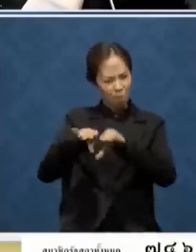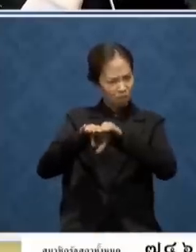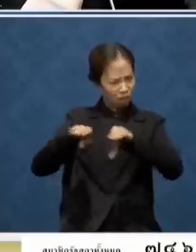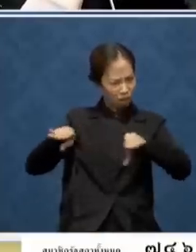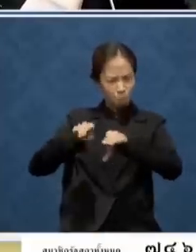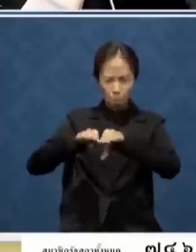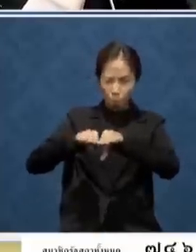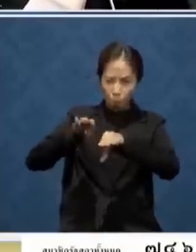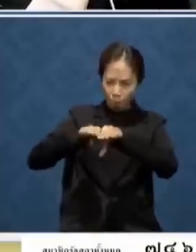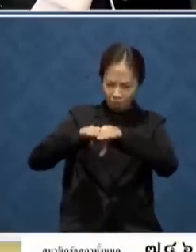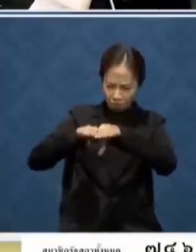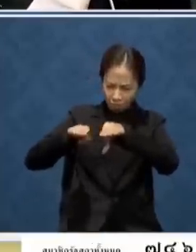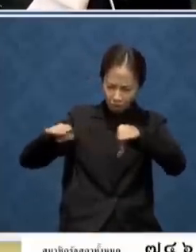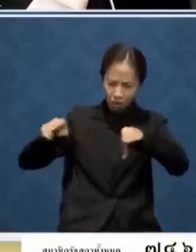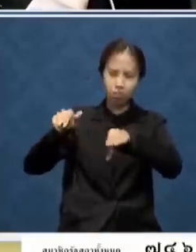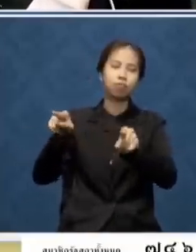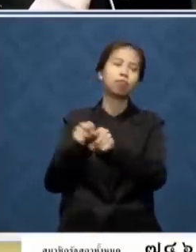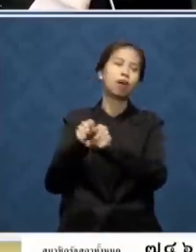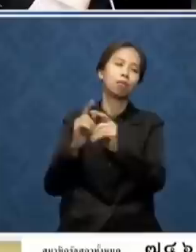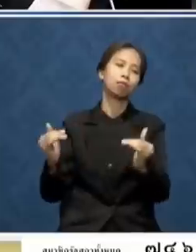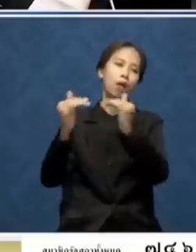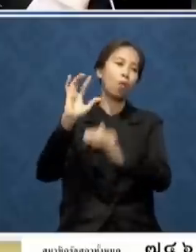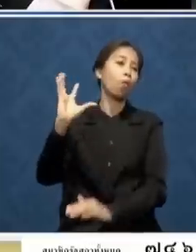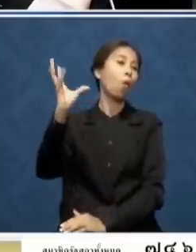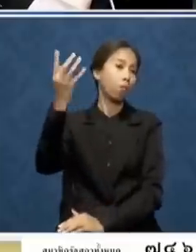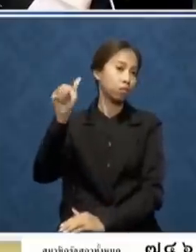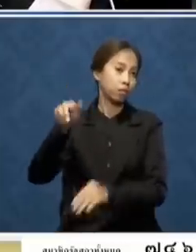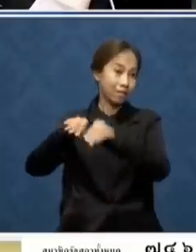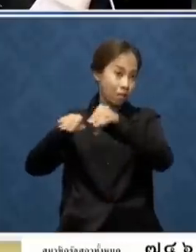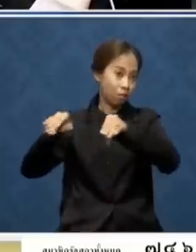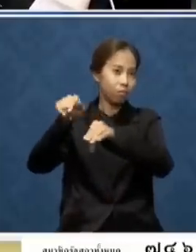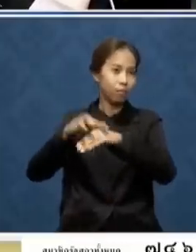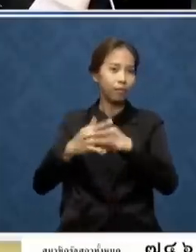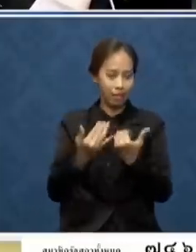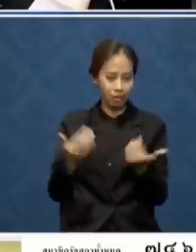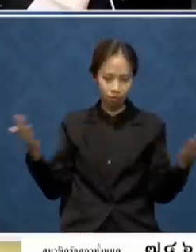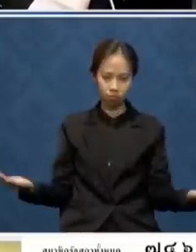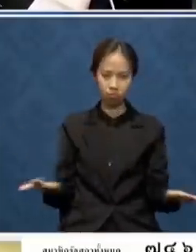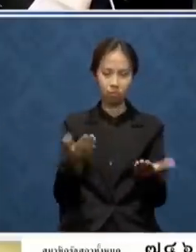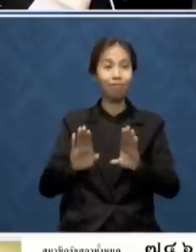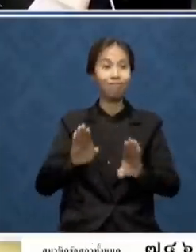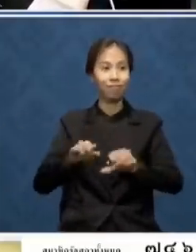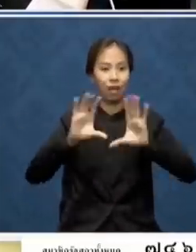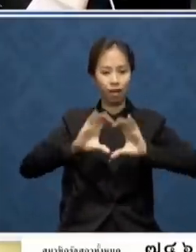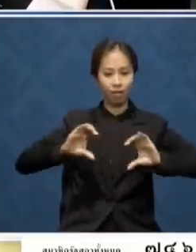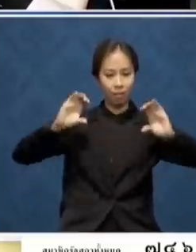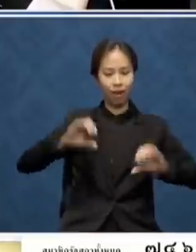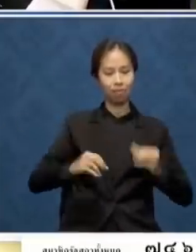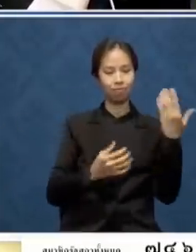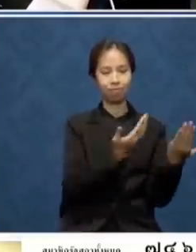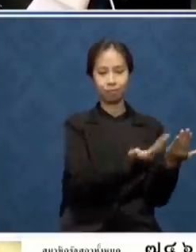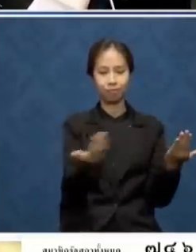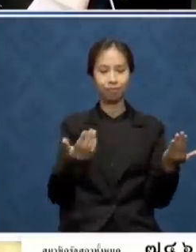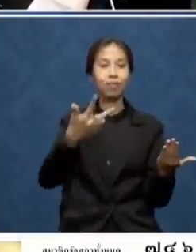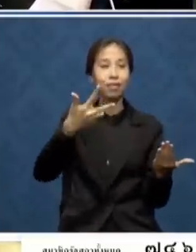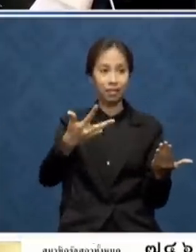ประธานเพราะว่ามันเป็นมาตรฐานสากลวันนี้ดิฉันเลยจะขอเปรียบเทียบการแถลงนโยบายใน 3รัฐบาลล่าสุดที่ถือว่า